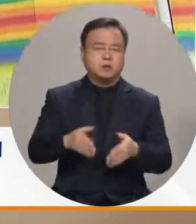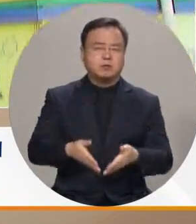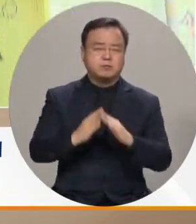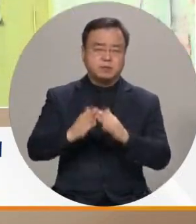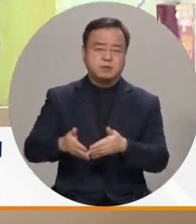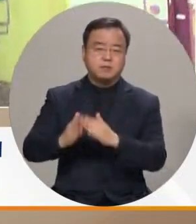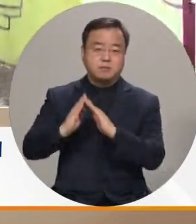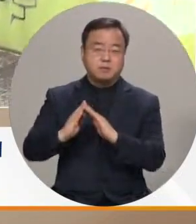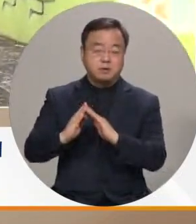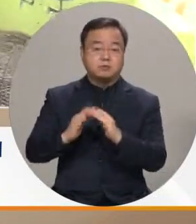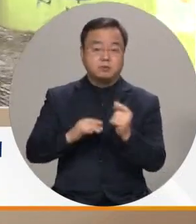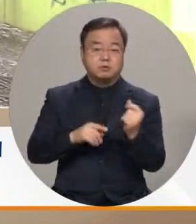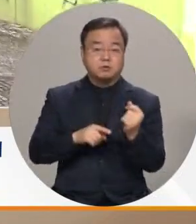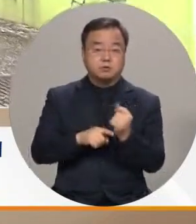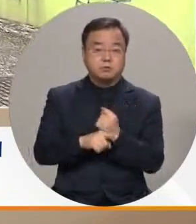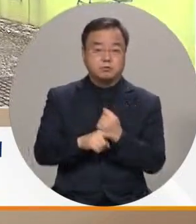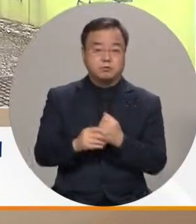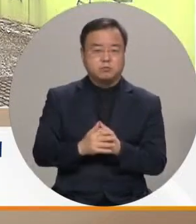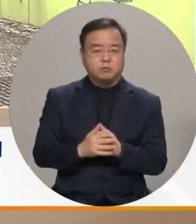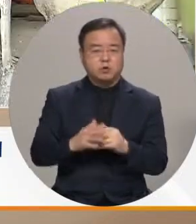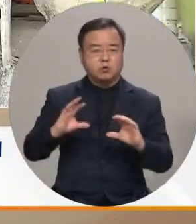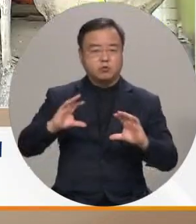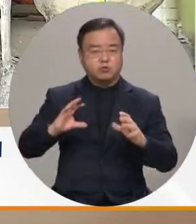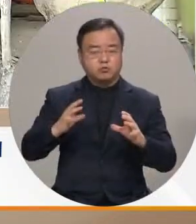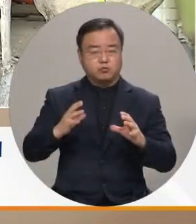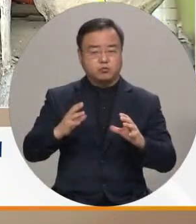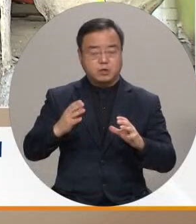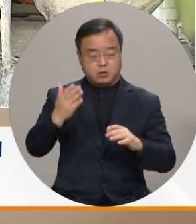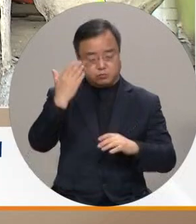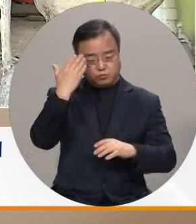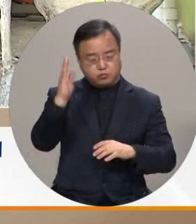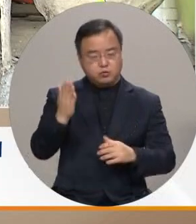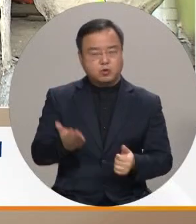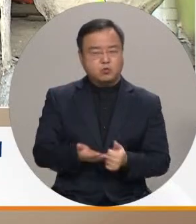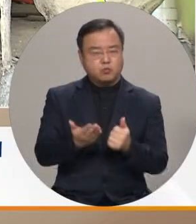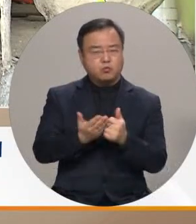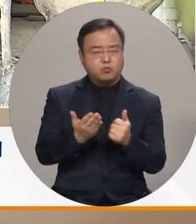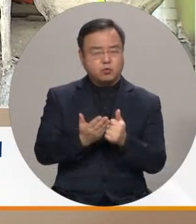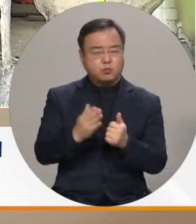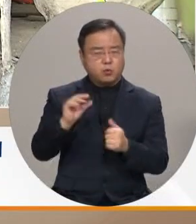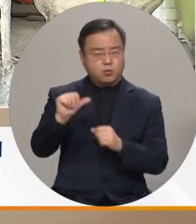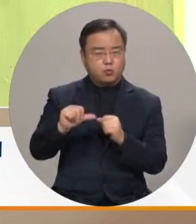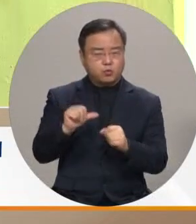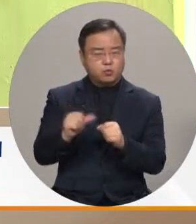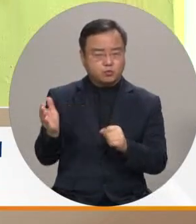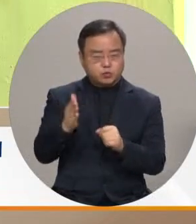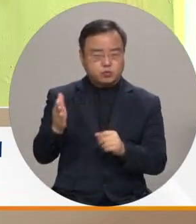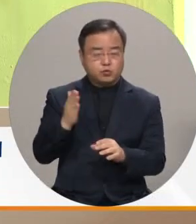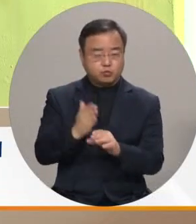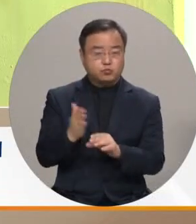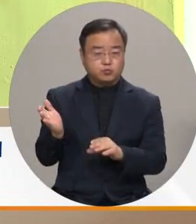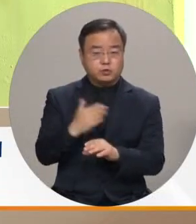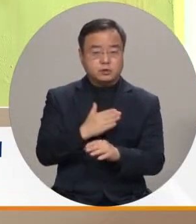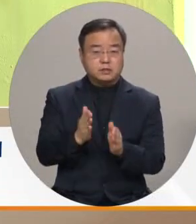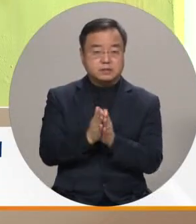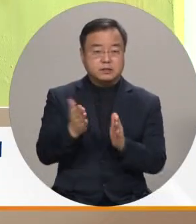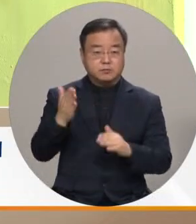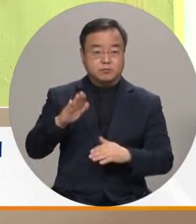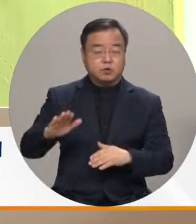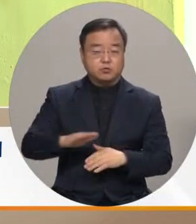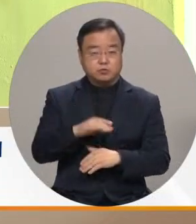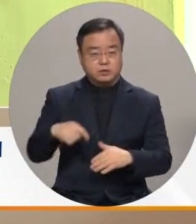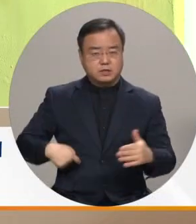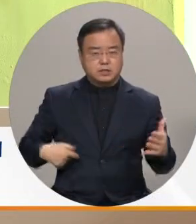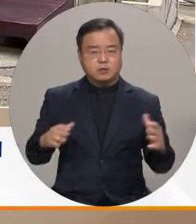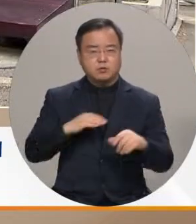5년여 쯤 국가의 무상 돌봄이 시작이 된 것 같은데 운영비나 교사 급여 등이 이제 저희 협동형 돌봄